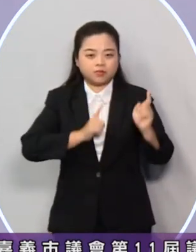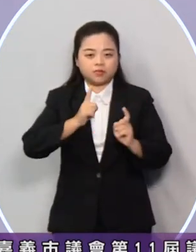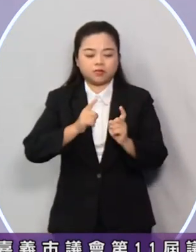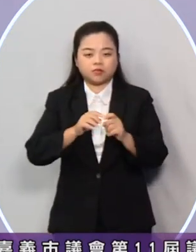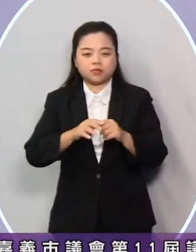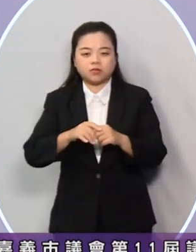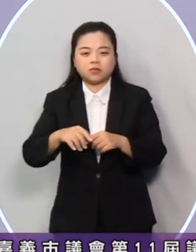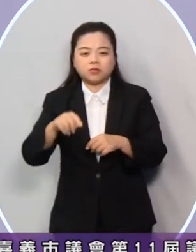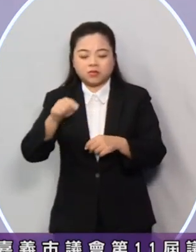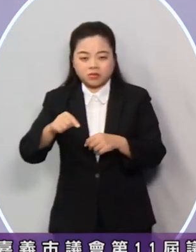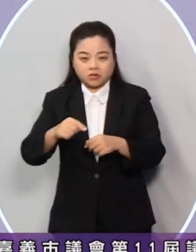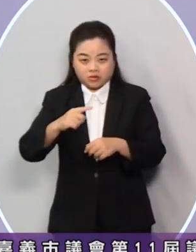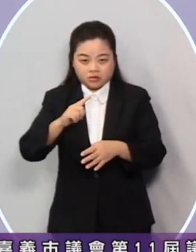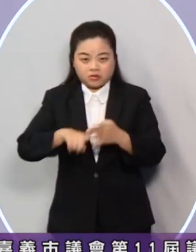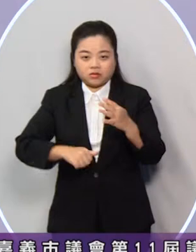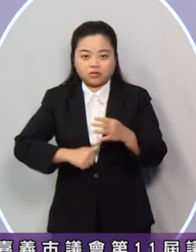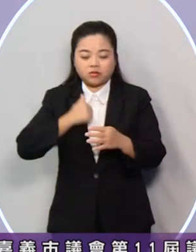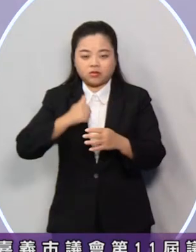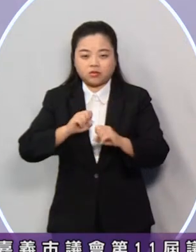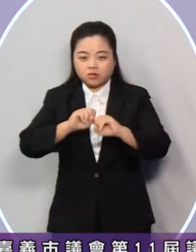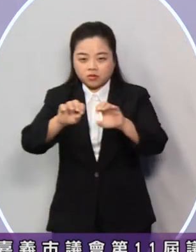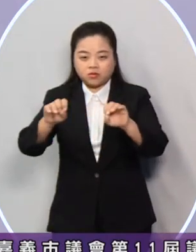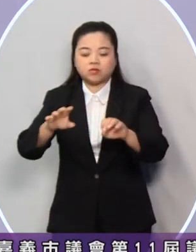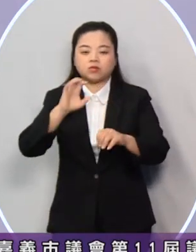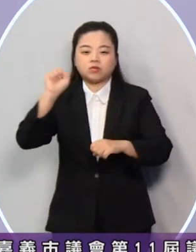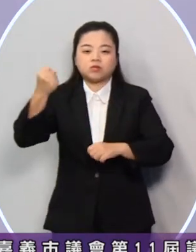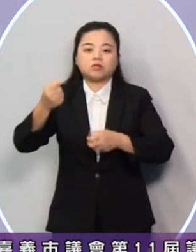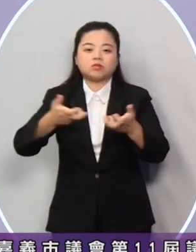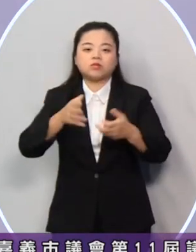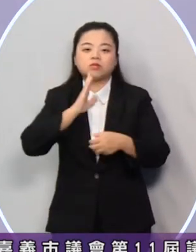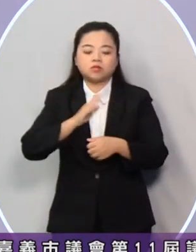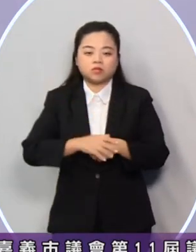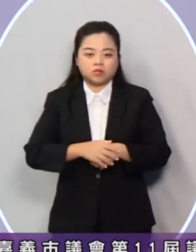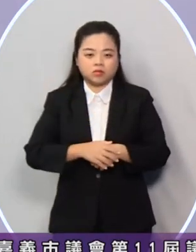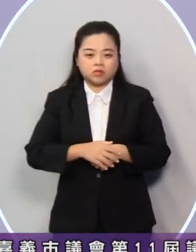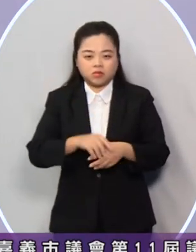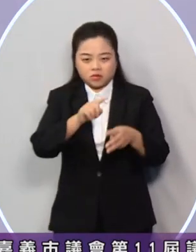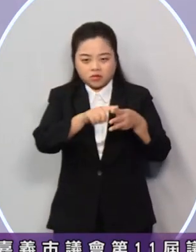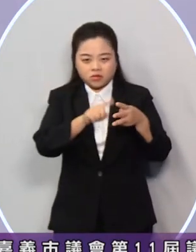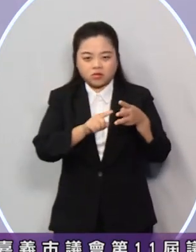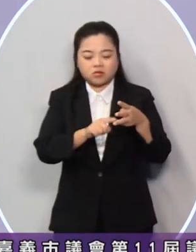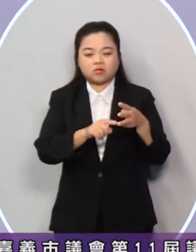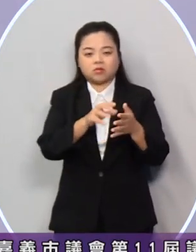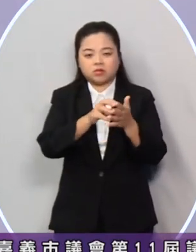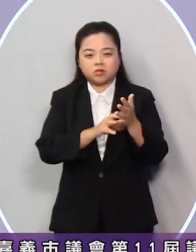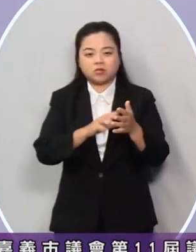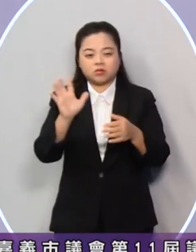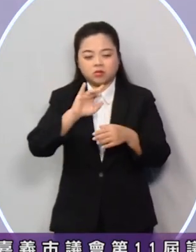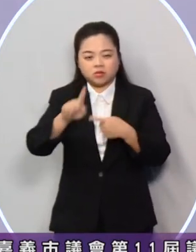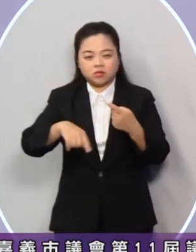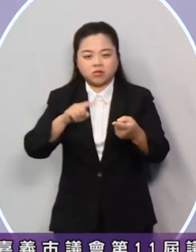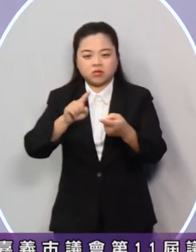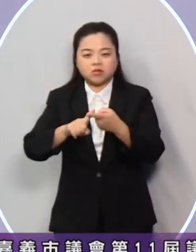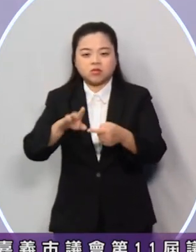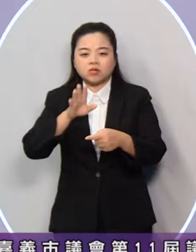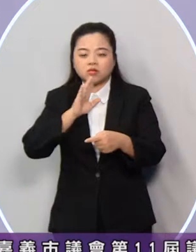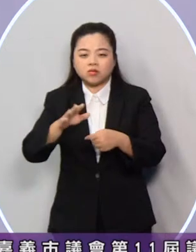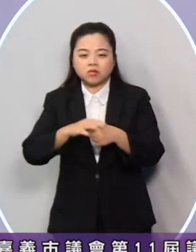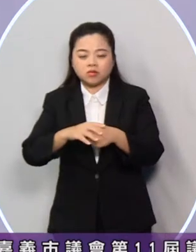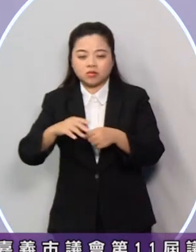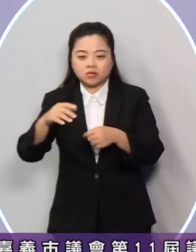交恶徒成为事实，宣传就是义务。天圣杰这3个字不应该是伏地魔或是 you know